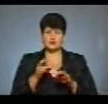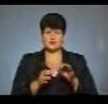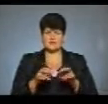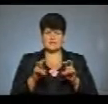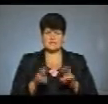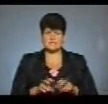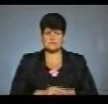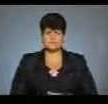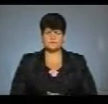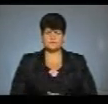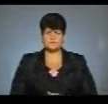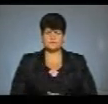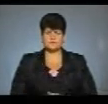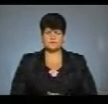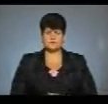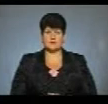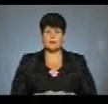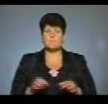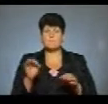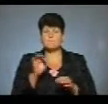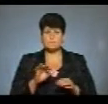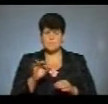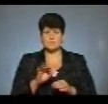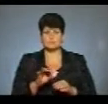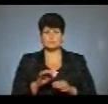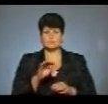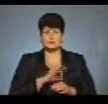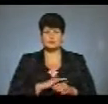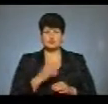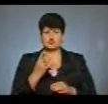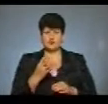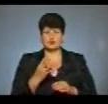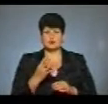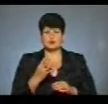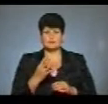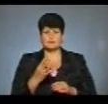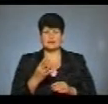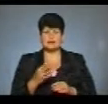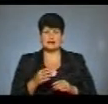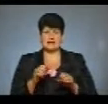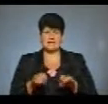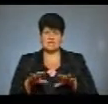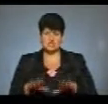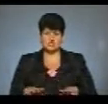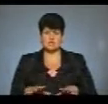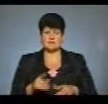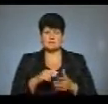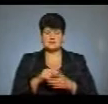засідання. Про скасування отих чотирьох рішень міської ради. Створення рекреаційної